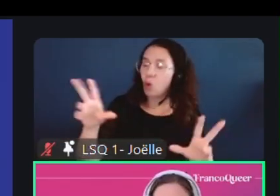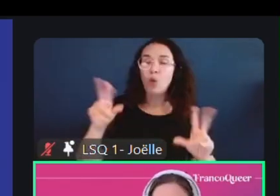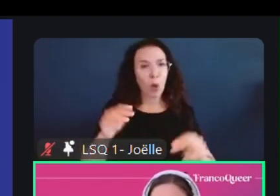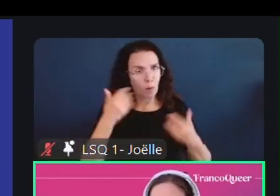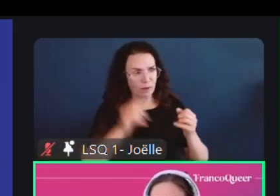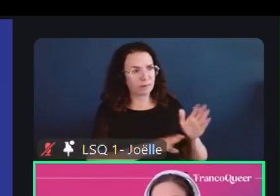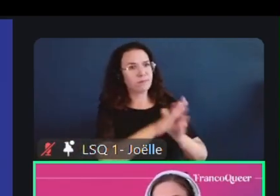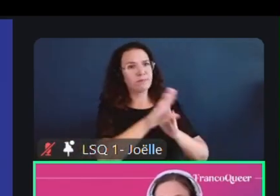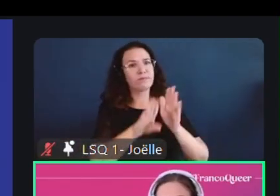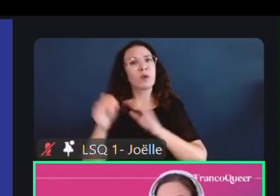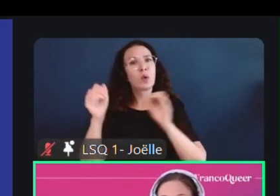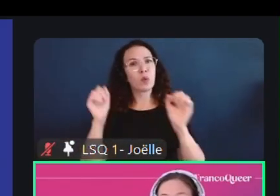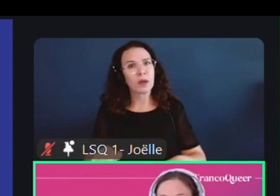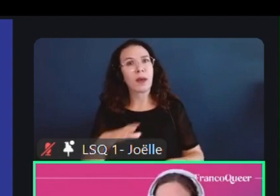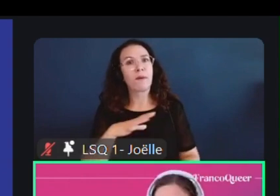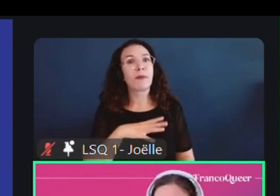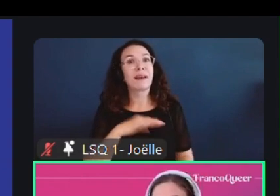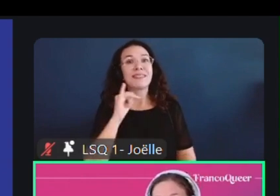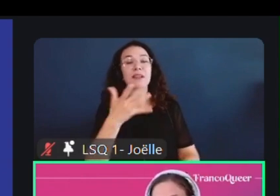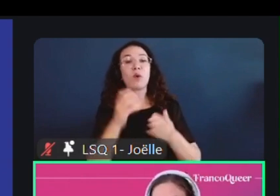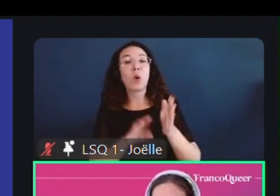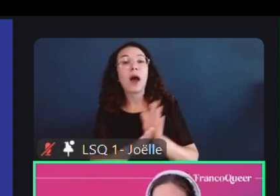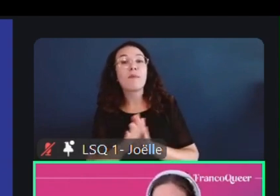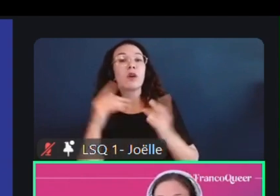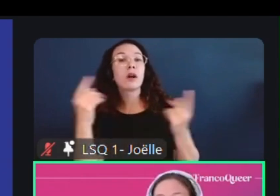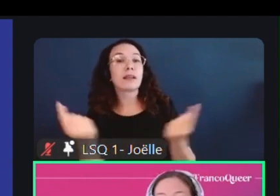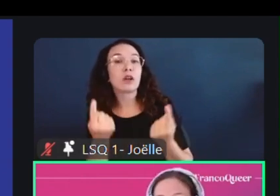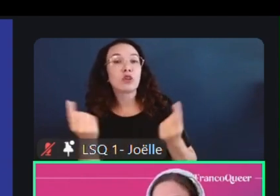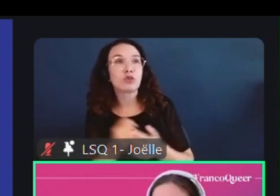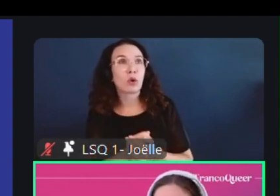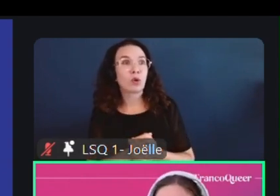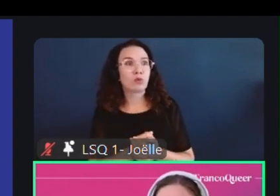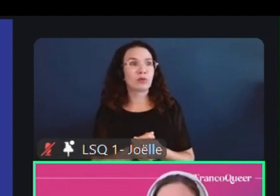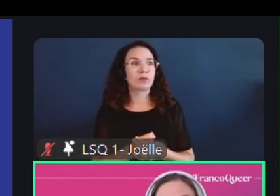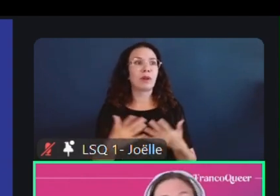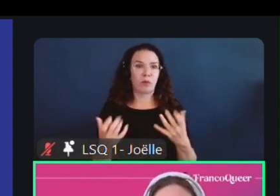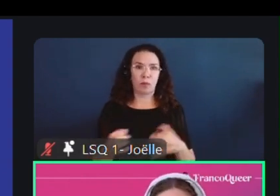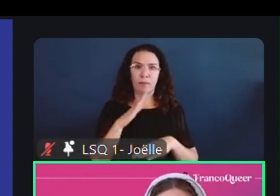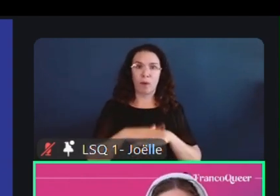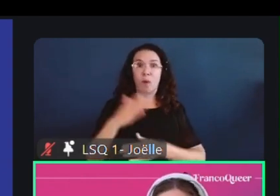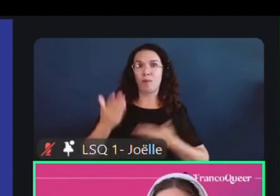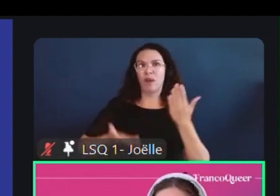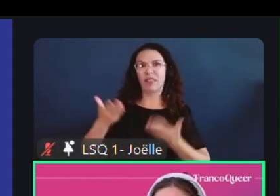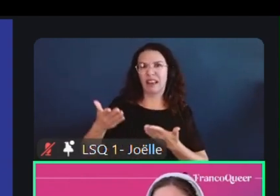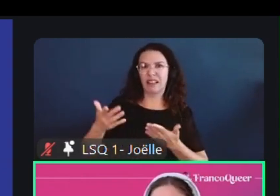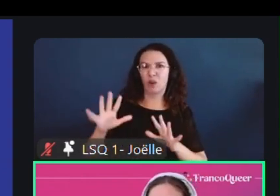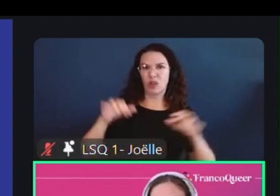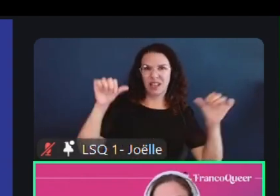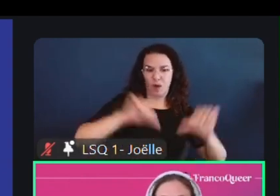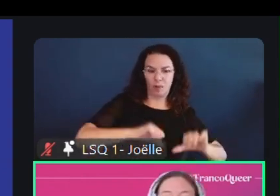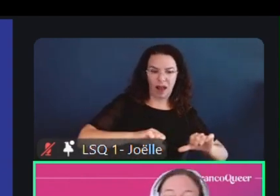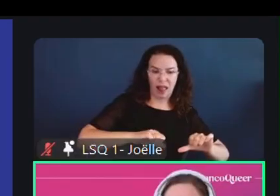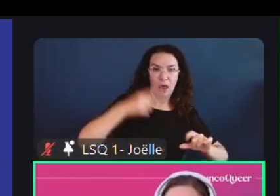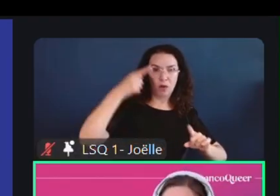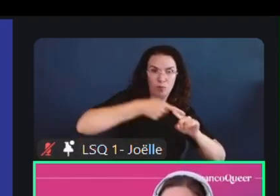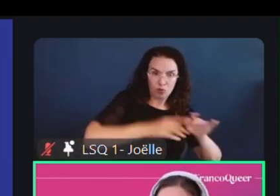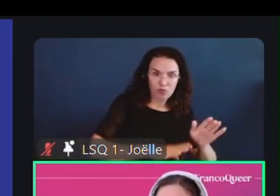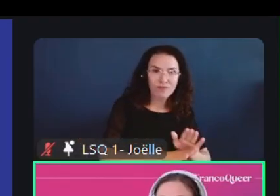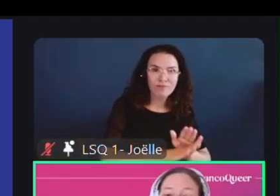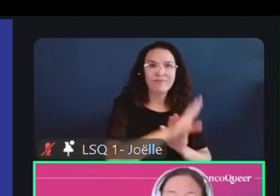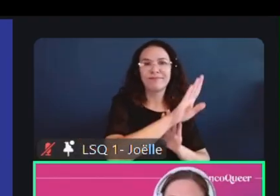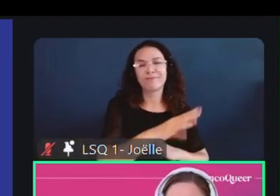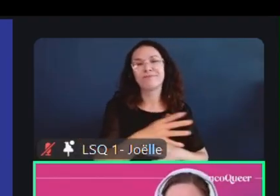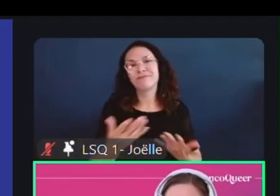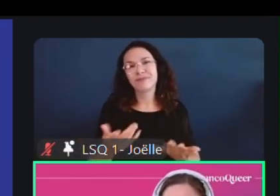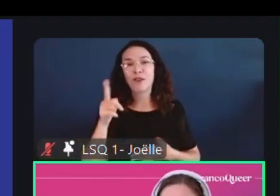mais évidemment, si on veut parler des choses à améliorer, si on veut s'améliorer, on va parler des choses qui vont peut-être moins bien. Donc, il y a comme un petit biais